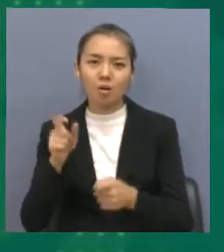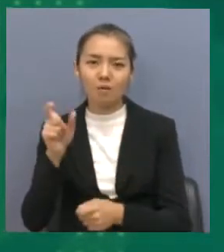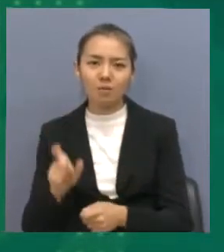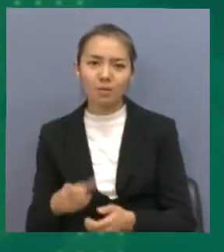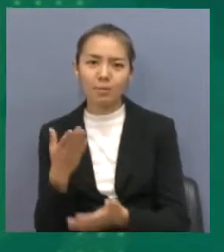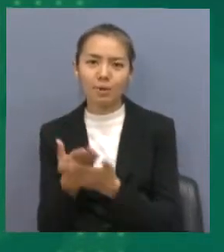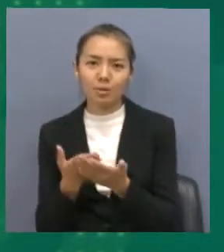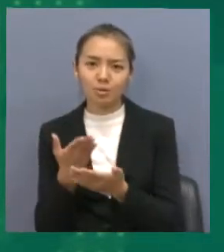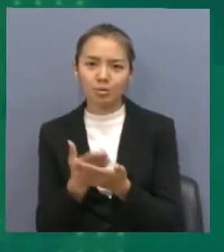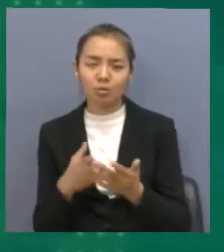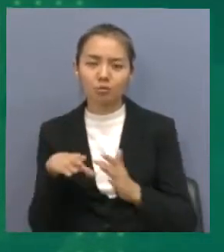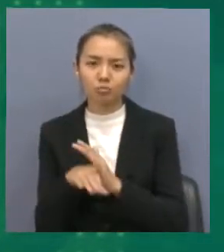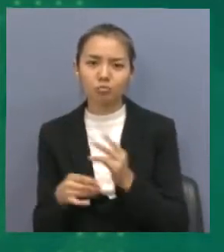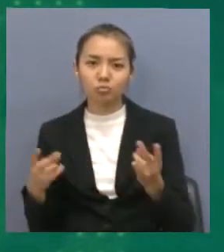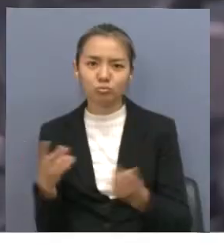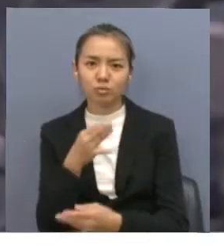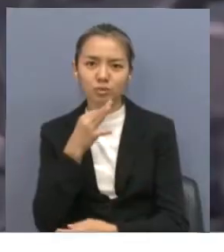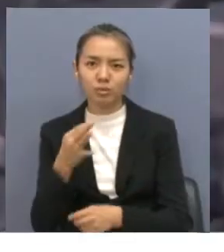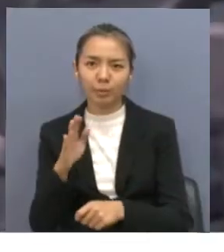өз ұсыныстарын енгізуді тапсырды.